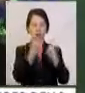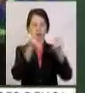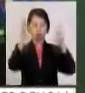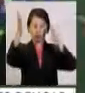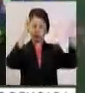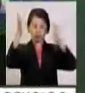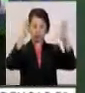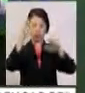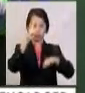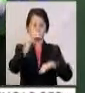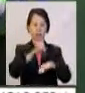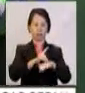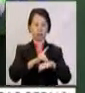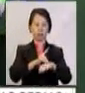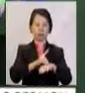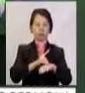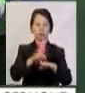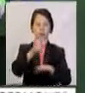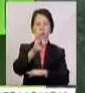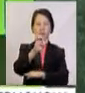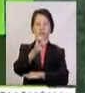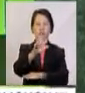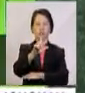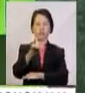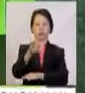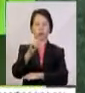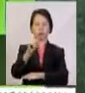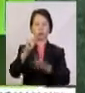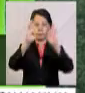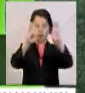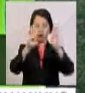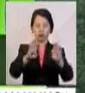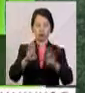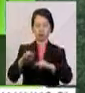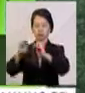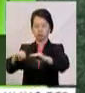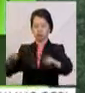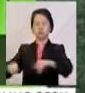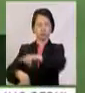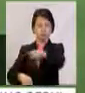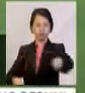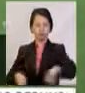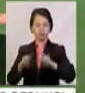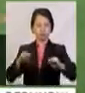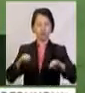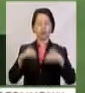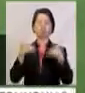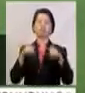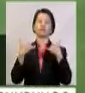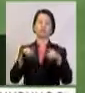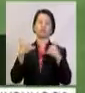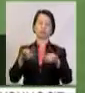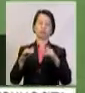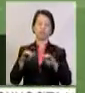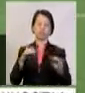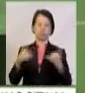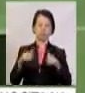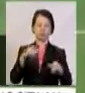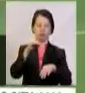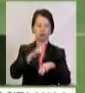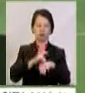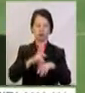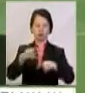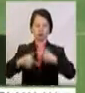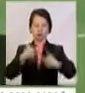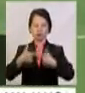kebangsaan di Institut Semarak Felda Bangi. Pelajar-pelajar ini merupakan sebahagian daripada pemain-pemain yang beraksi di